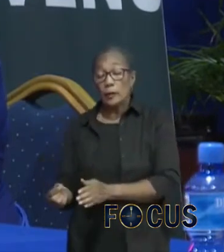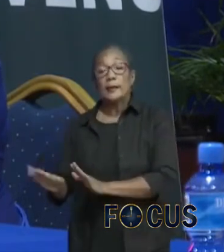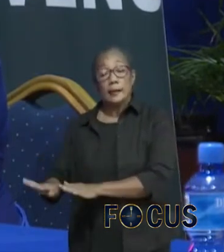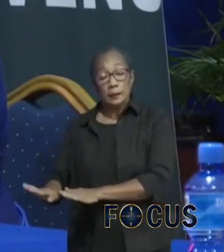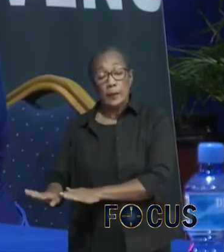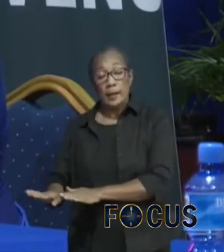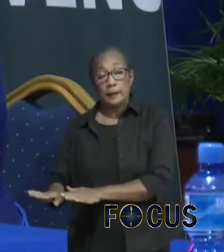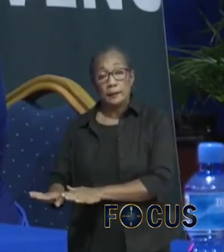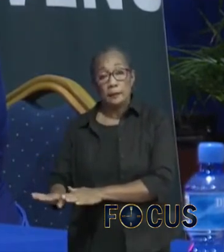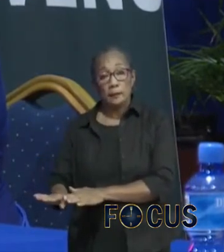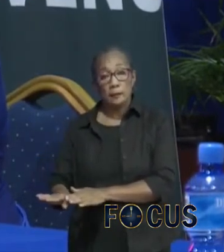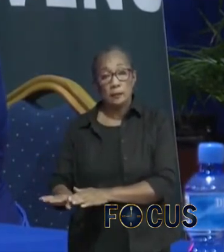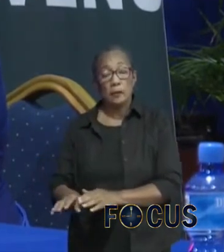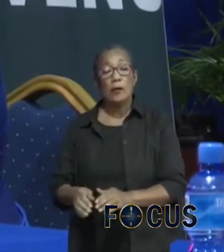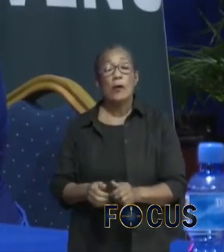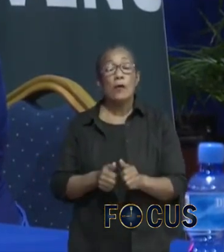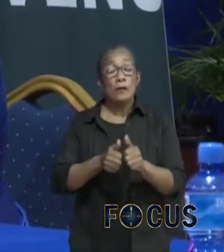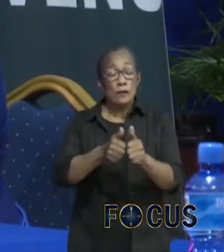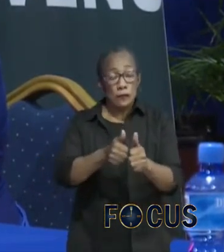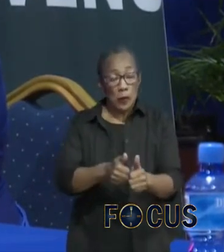bent, volgt u